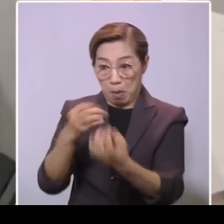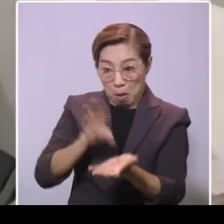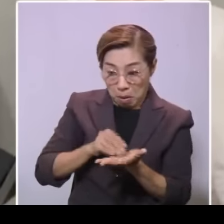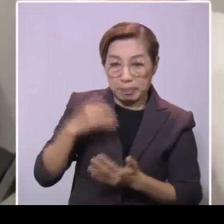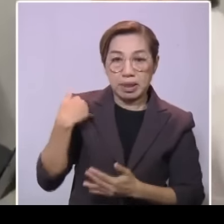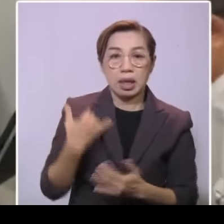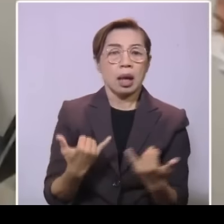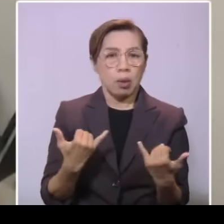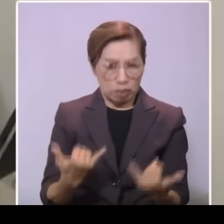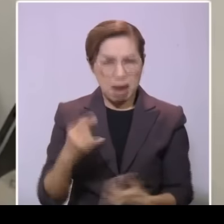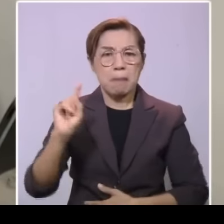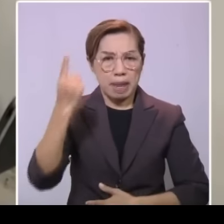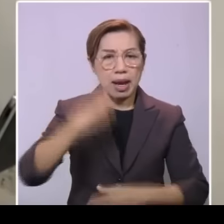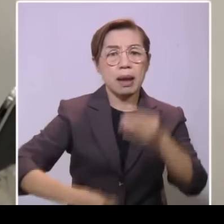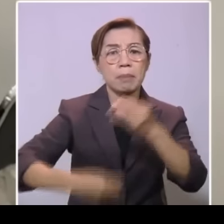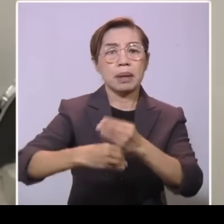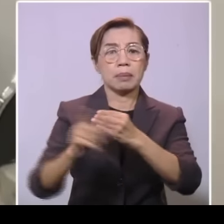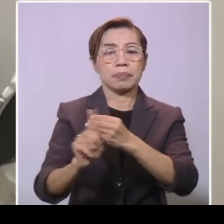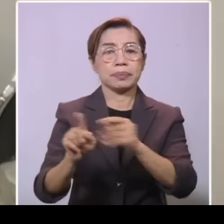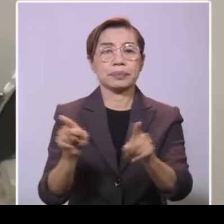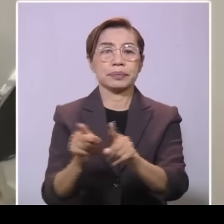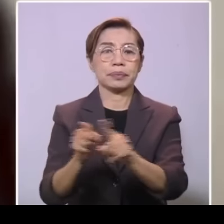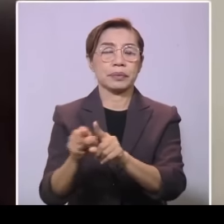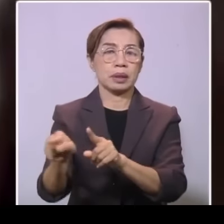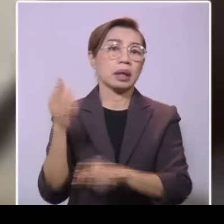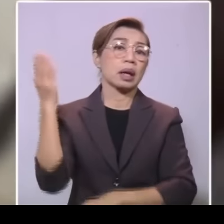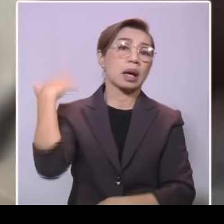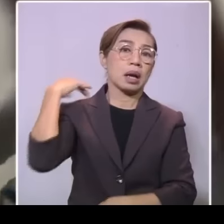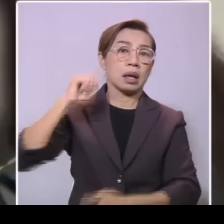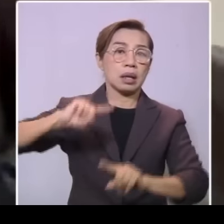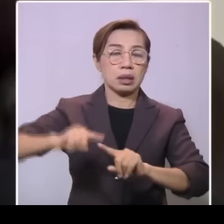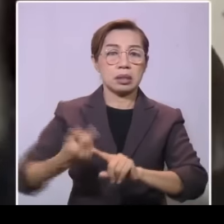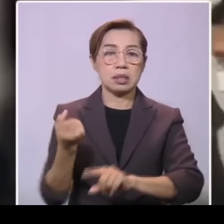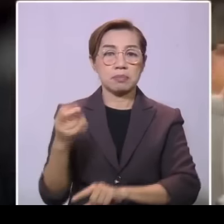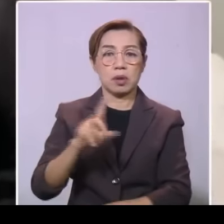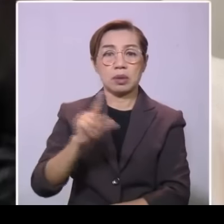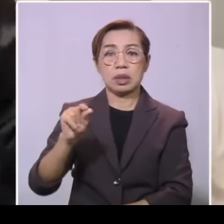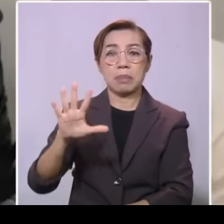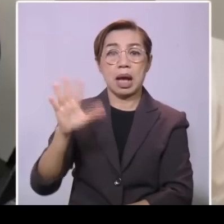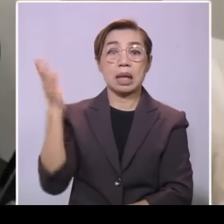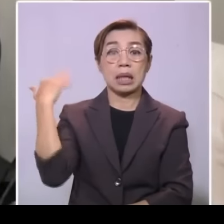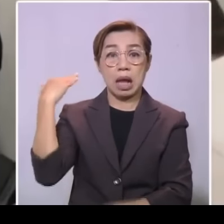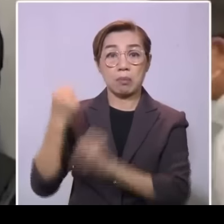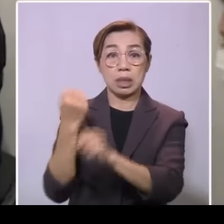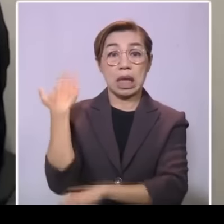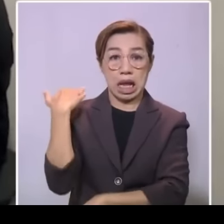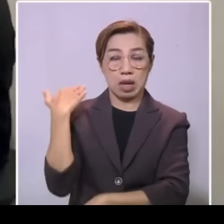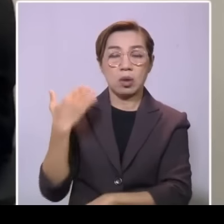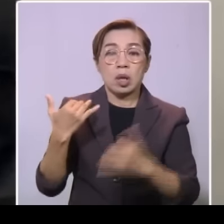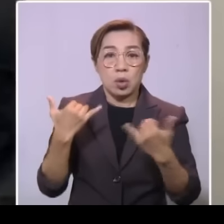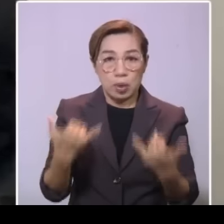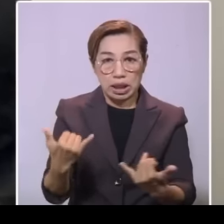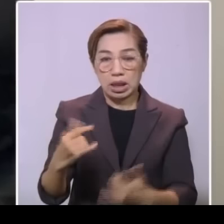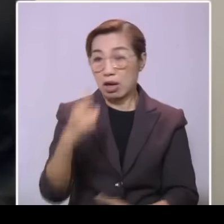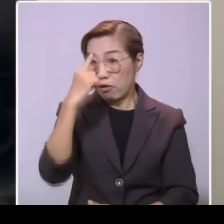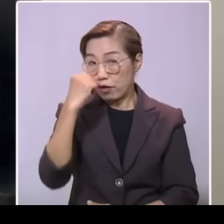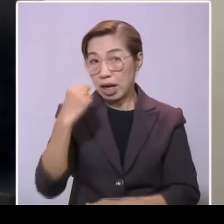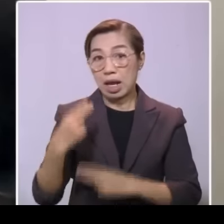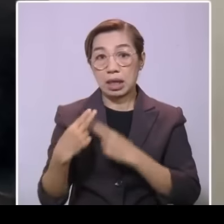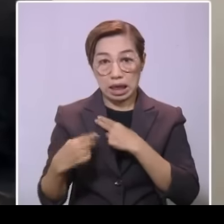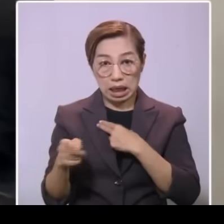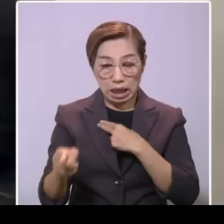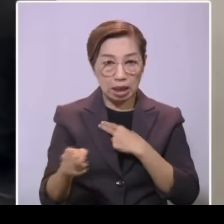วันนี้ยังมีอีกหนึ่งกรณีนะคือกรณีนี้คือสืบเนื่องตั้งแต่25ธันวาคมปีที่แล้วครับวันนี้นายเดวิดพร้อมด้วยทนายความและล่